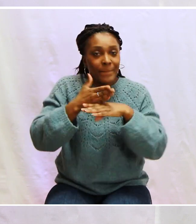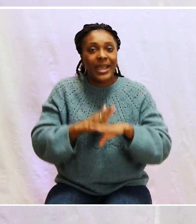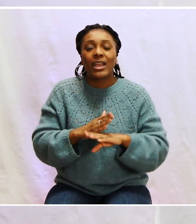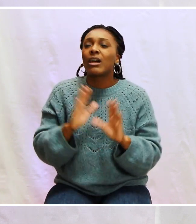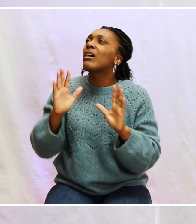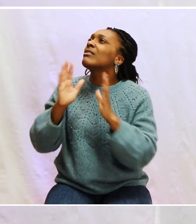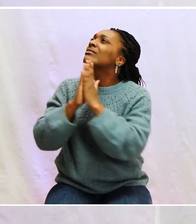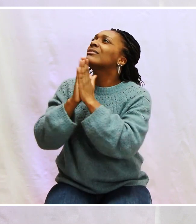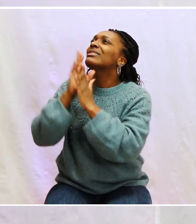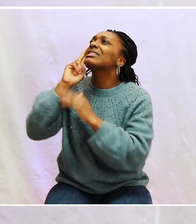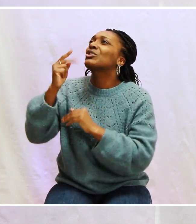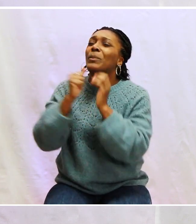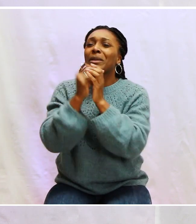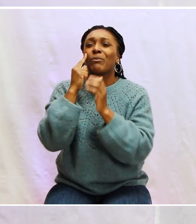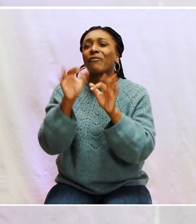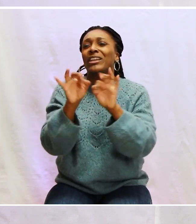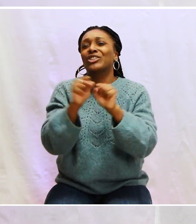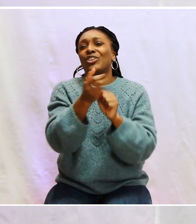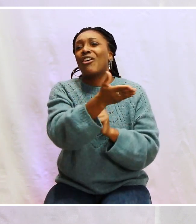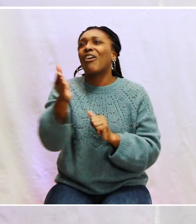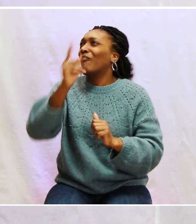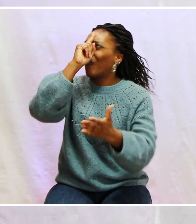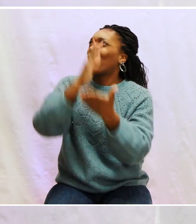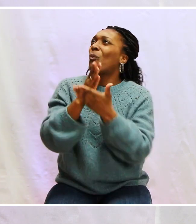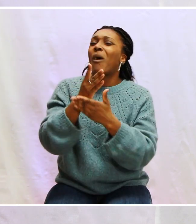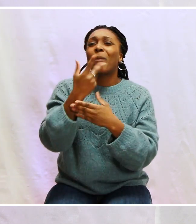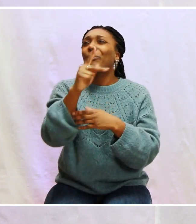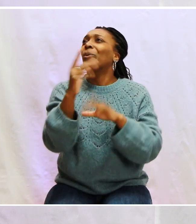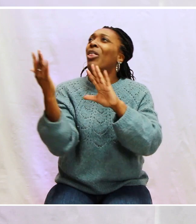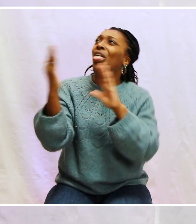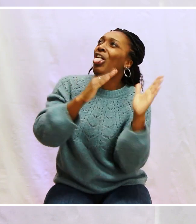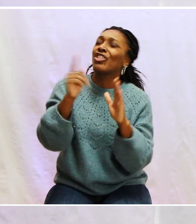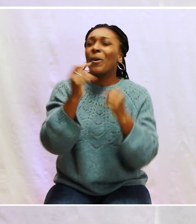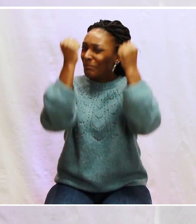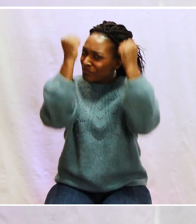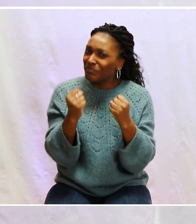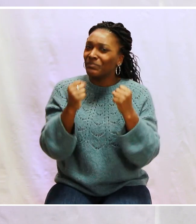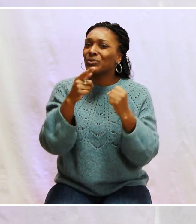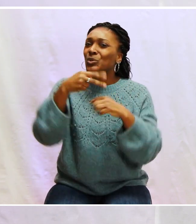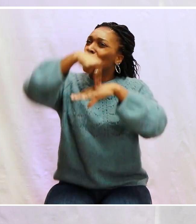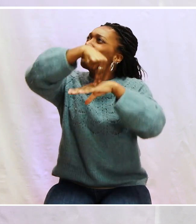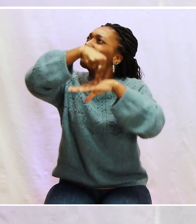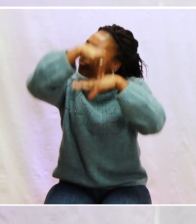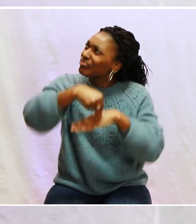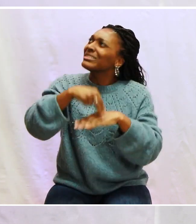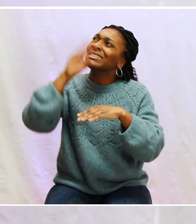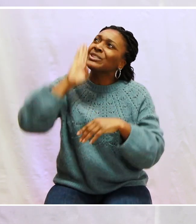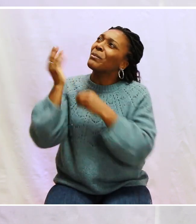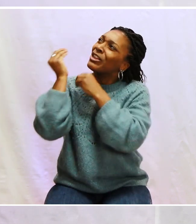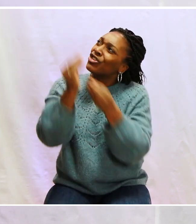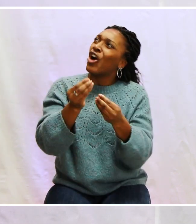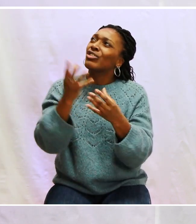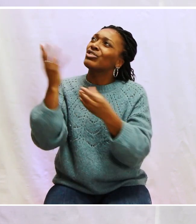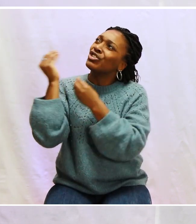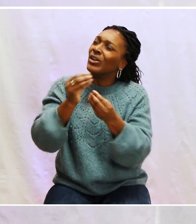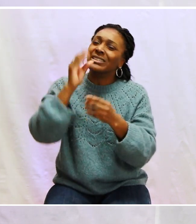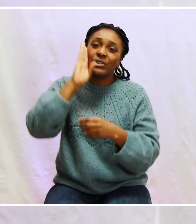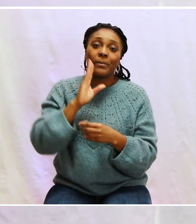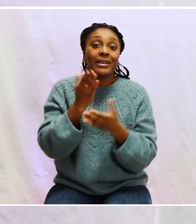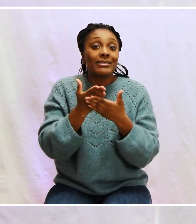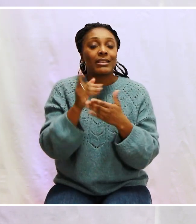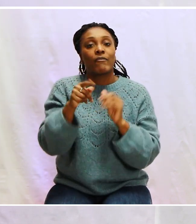dire, Seigneur, ben moi je prie, je me tiens à la brèche, que sa foi ne défaille point et qu'il reste debout. Parce que tu en as la